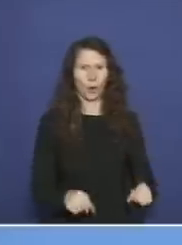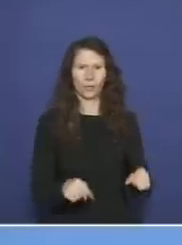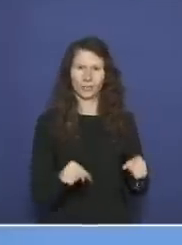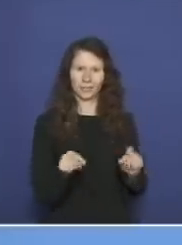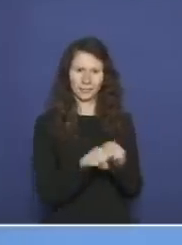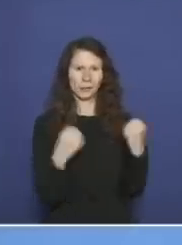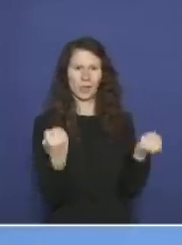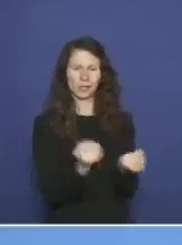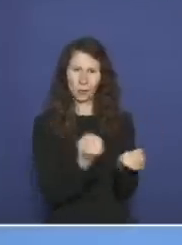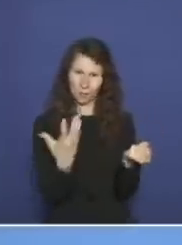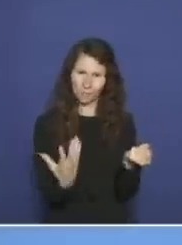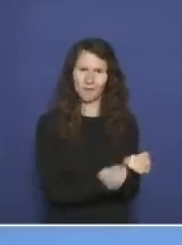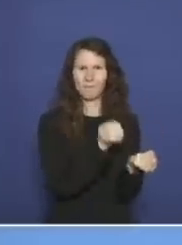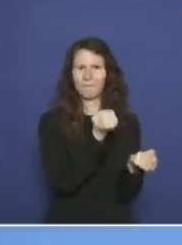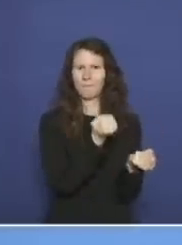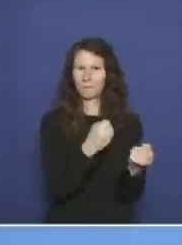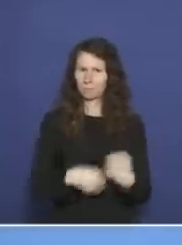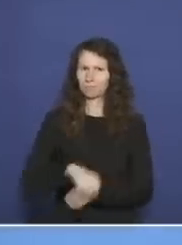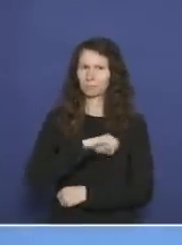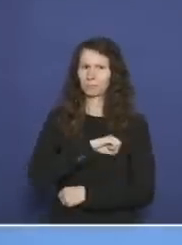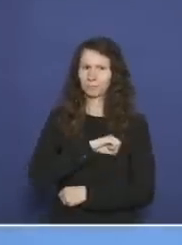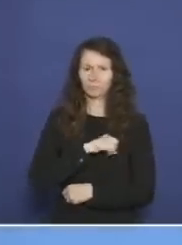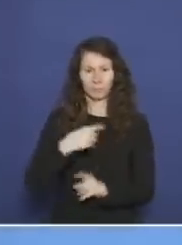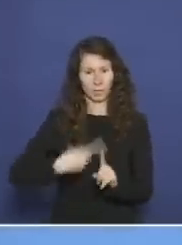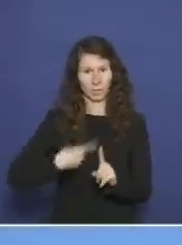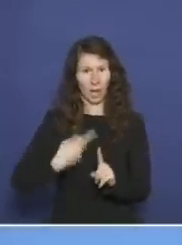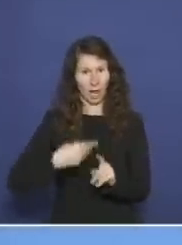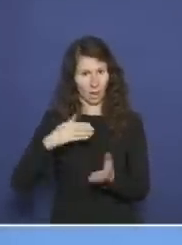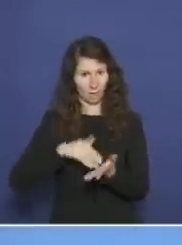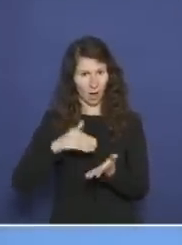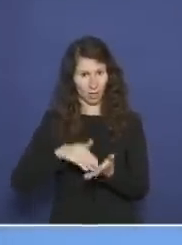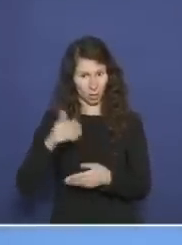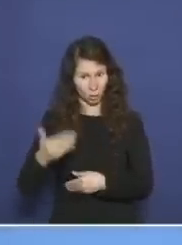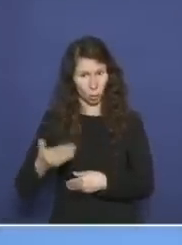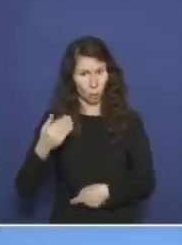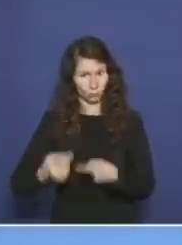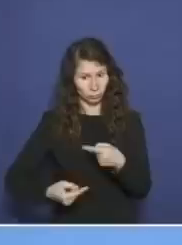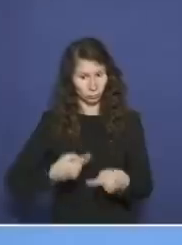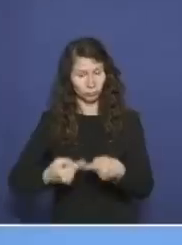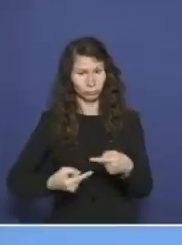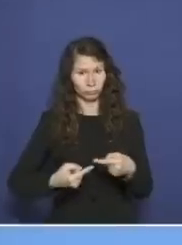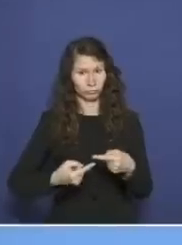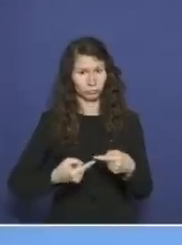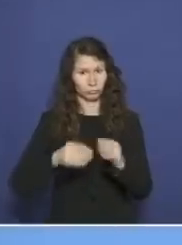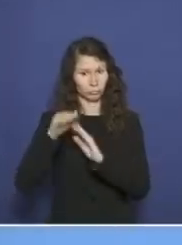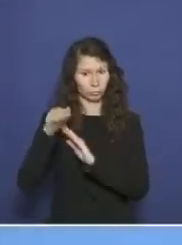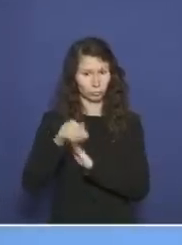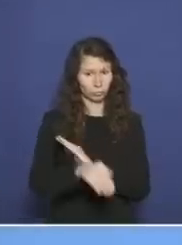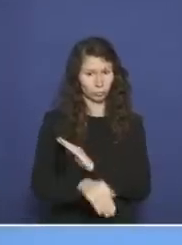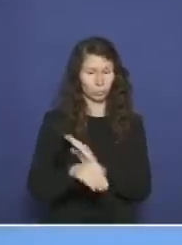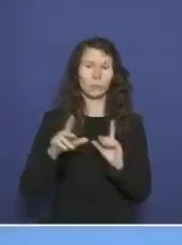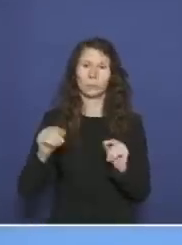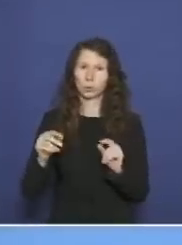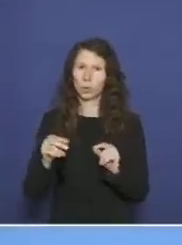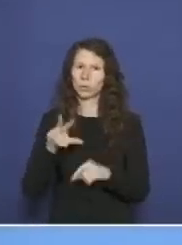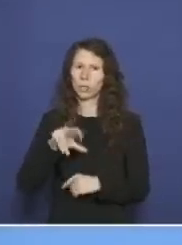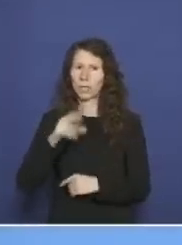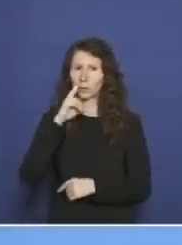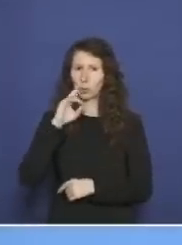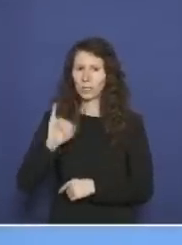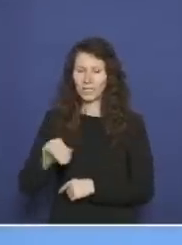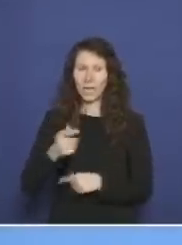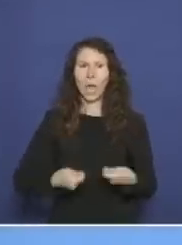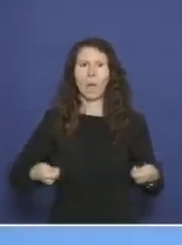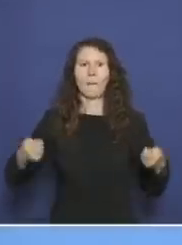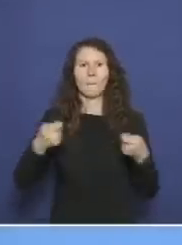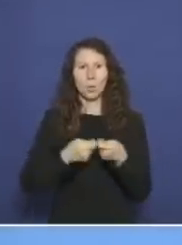erreichen. Und wenn die Zahlen sich so weiterentwickeln, dann kann sie auch am 30.06. und wird sie auch auslaufen. Also dann ist sozusagen die